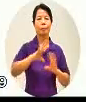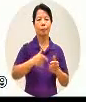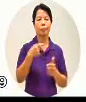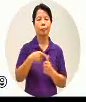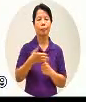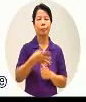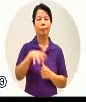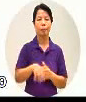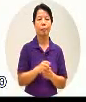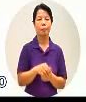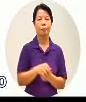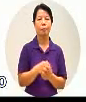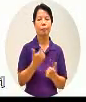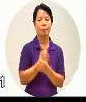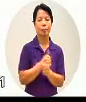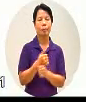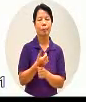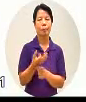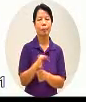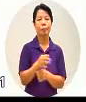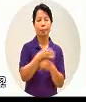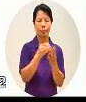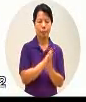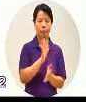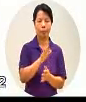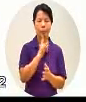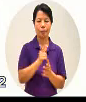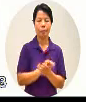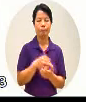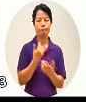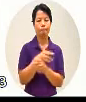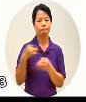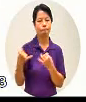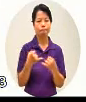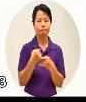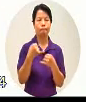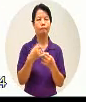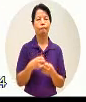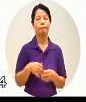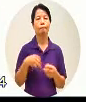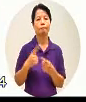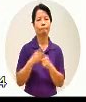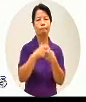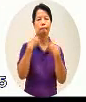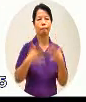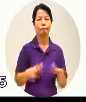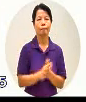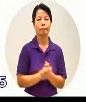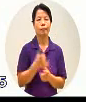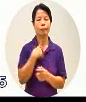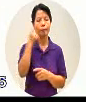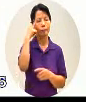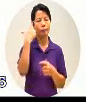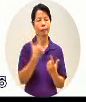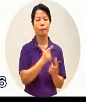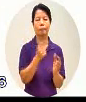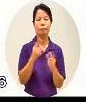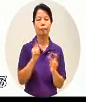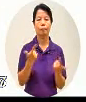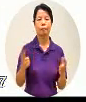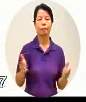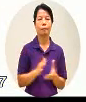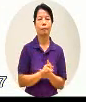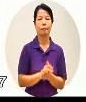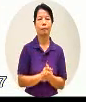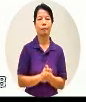入学这样，争议吵吵闹闹，非常严重。而且哦，大家意见都无同啊！啊，你